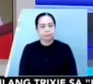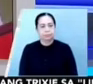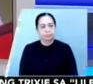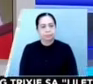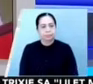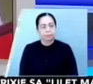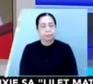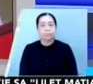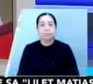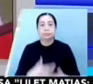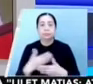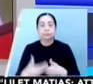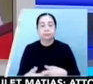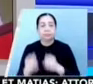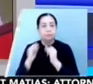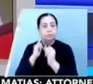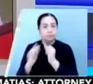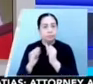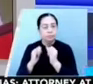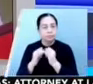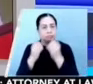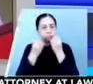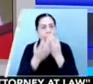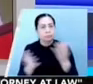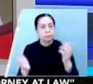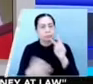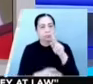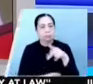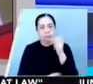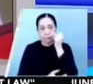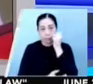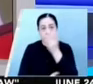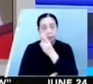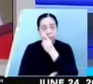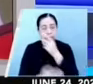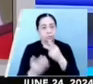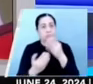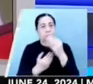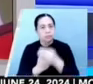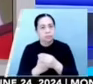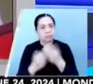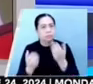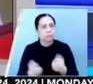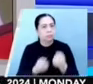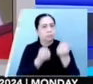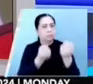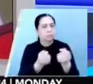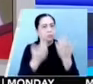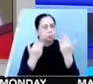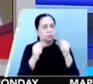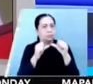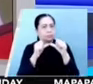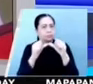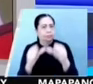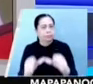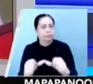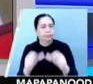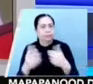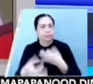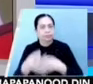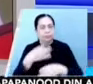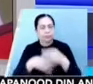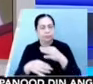Sa isang exclusive interview, inilatag ni Vice President Sara Duterte ang mga programang iminumungkahi niyang ipagpatuloy ng papalit na